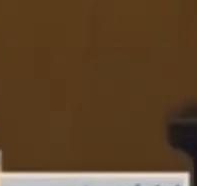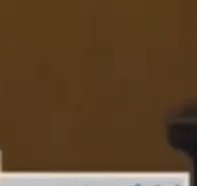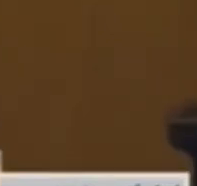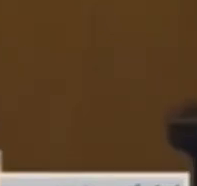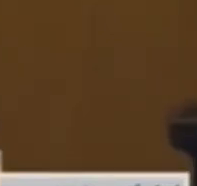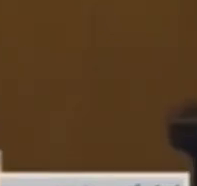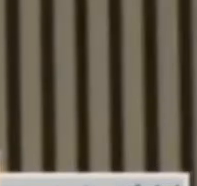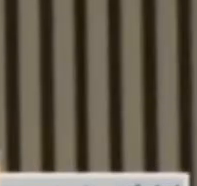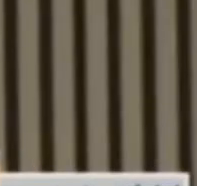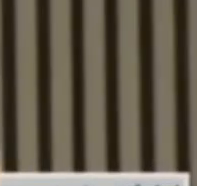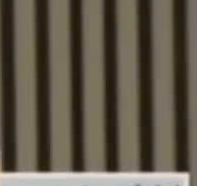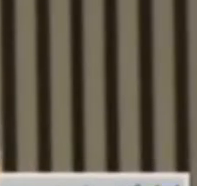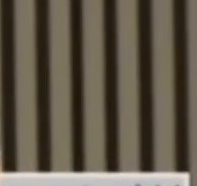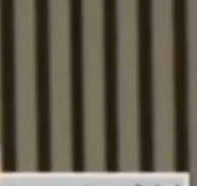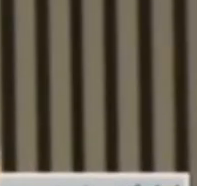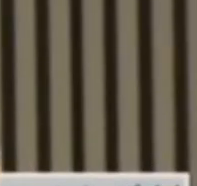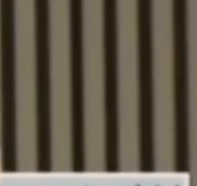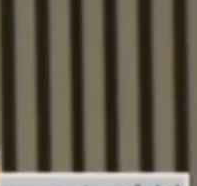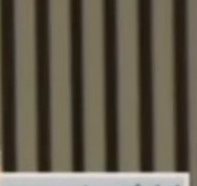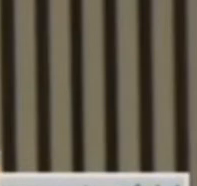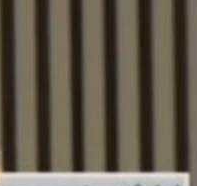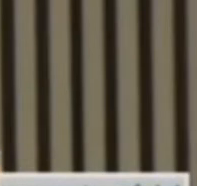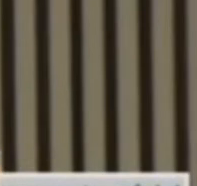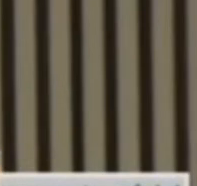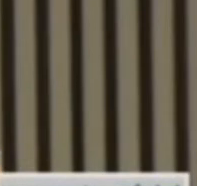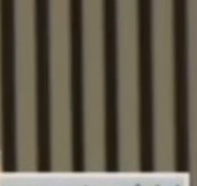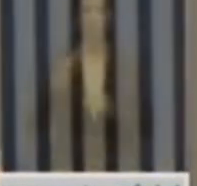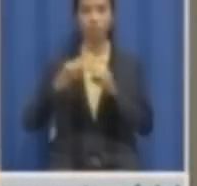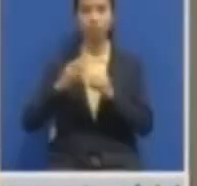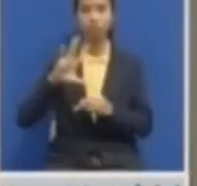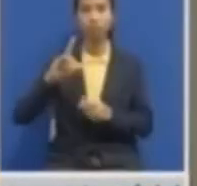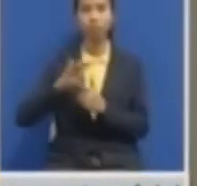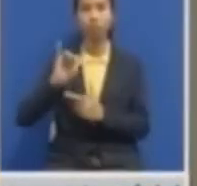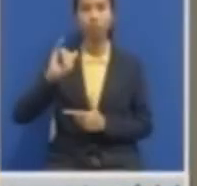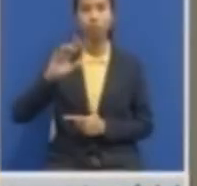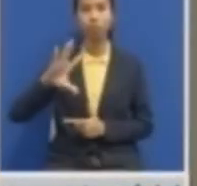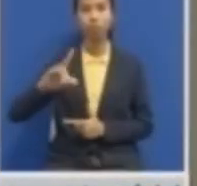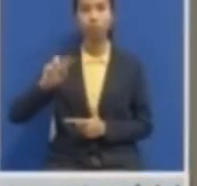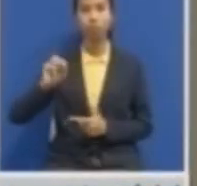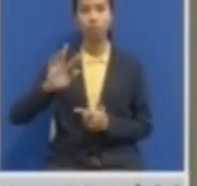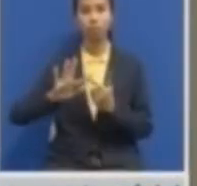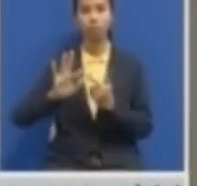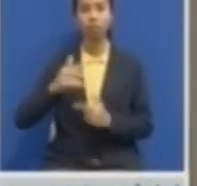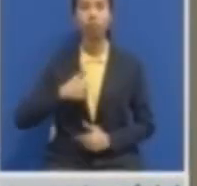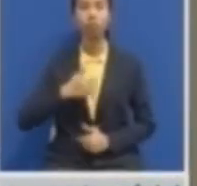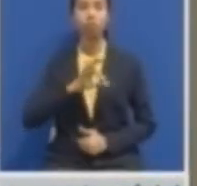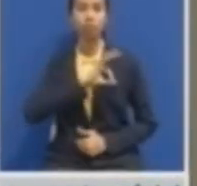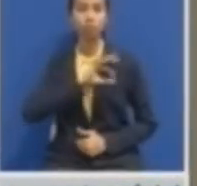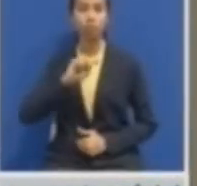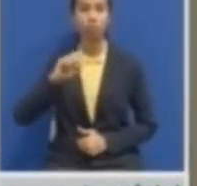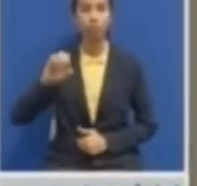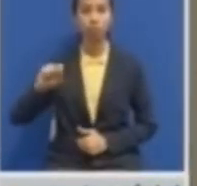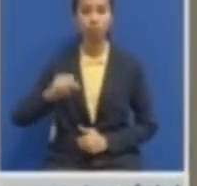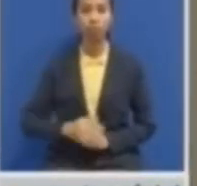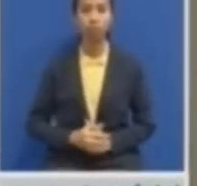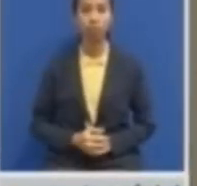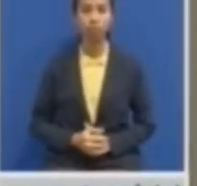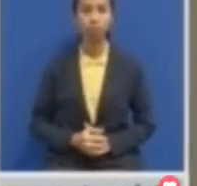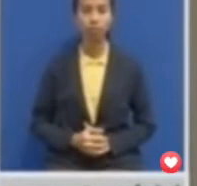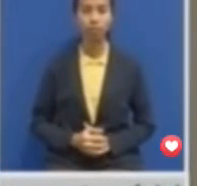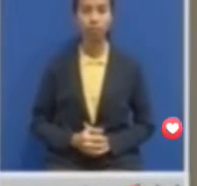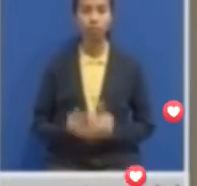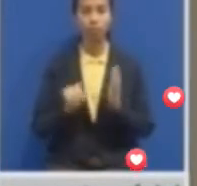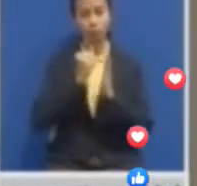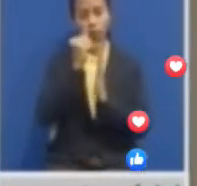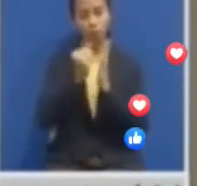เรียนท่านประธานสภาที่เคารพกับผมชัยชนะเดชเดโชสมาชิกสภาผู้แทนราษฎรนครศรีธรรม